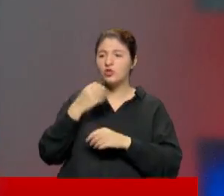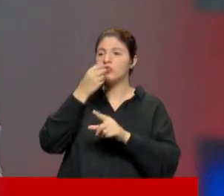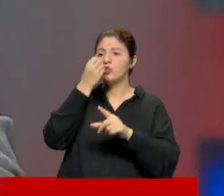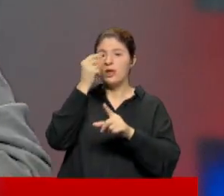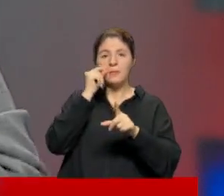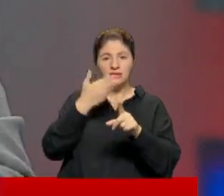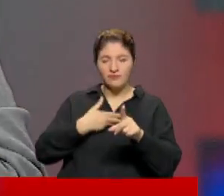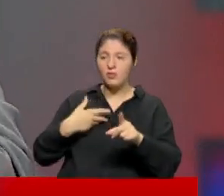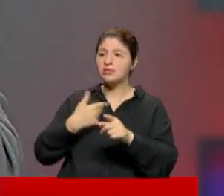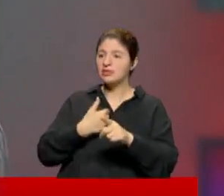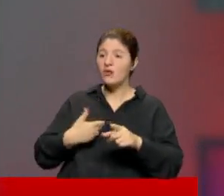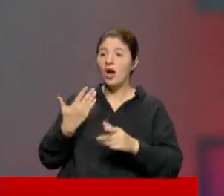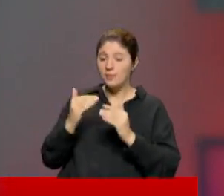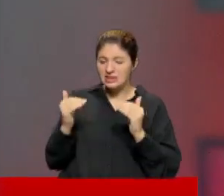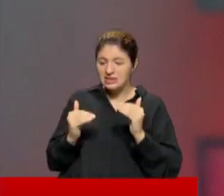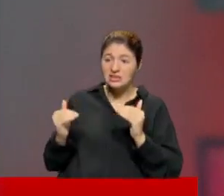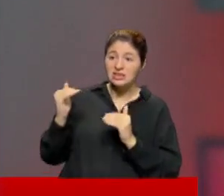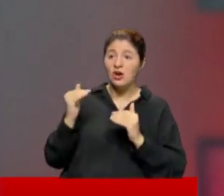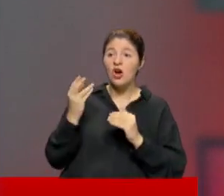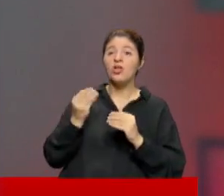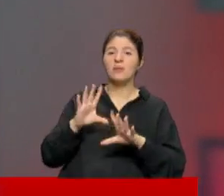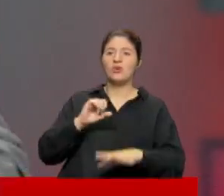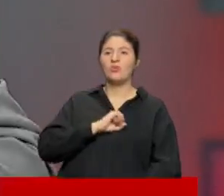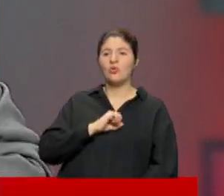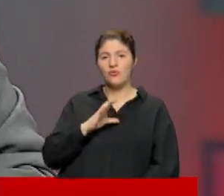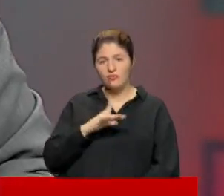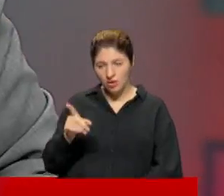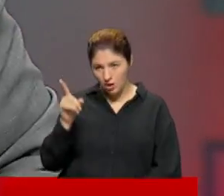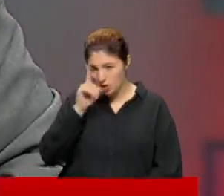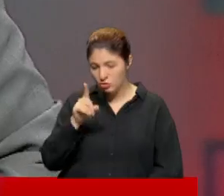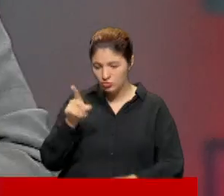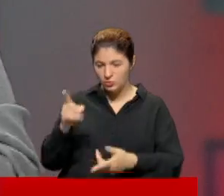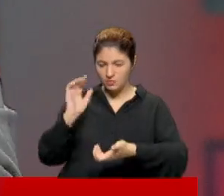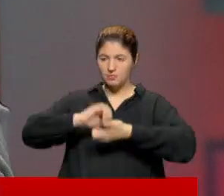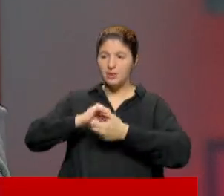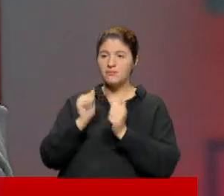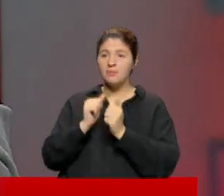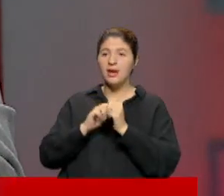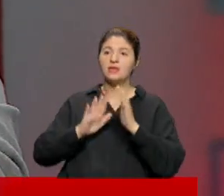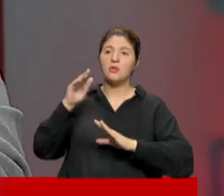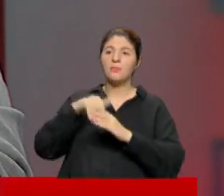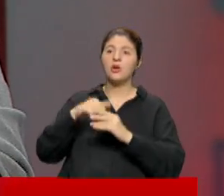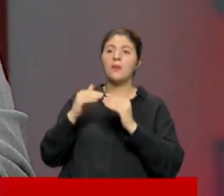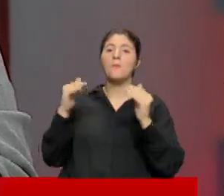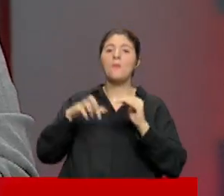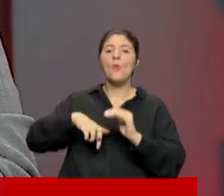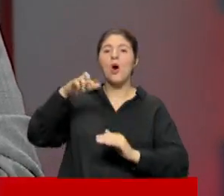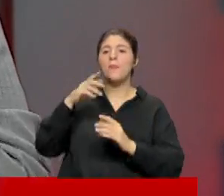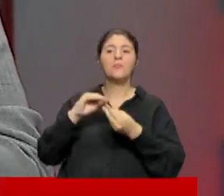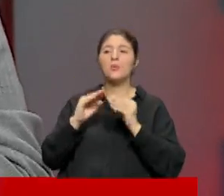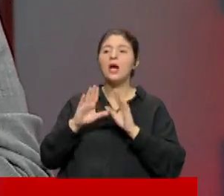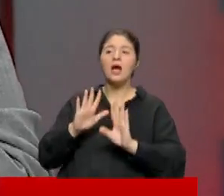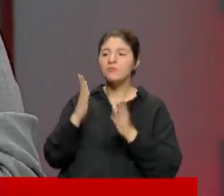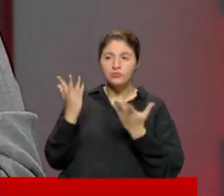Uysal'ı seviyorlar ama Barajı aşamaz diye endişe var böyle bir birliktelikte Demokrat Parti'nin baraj problemi kalmayacağı